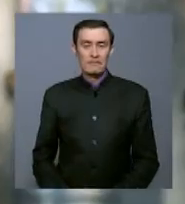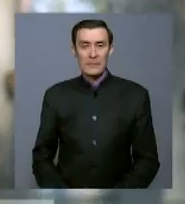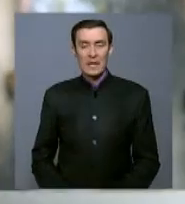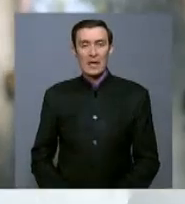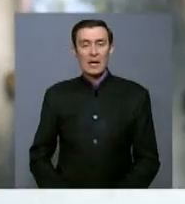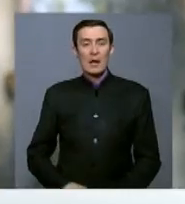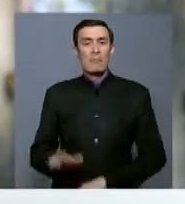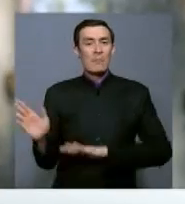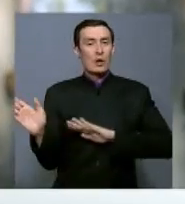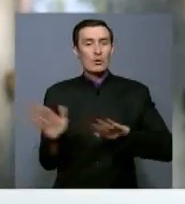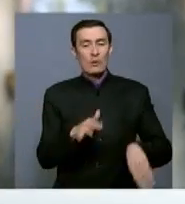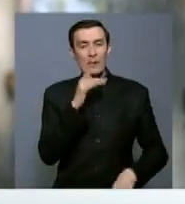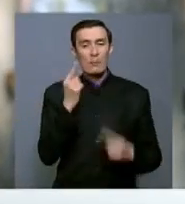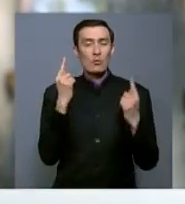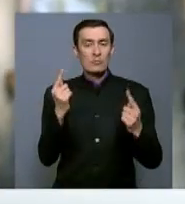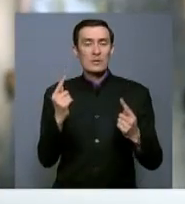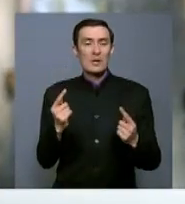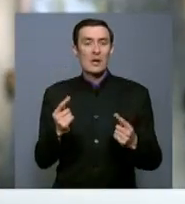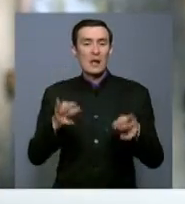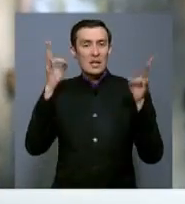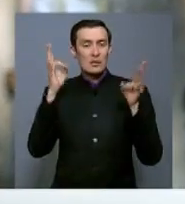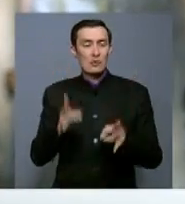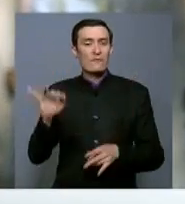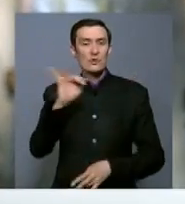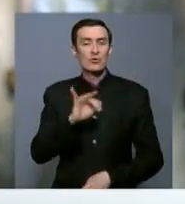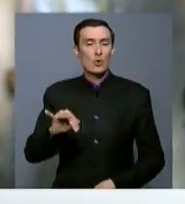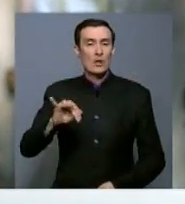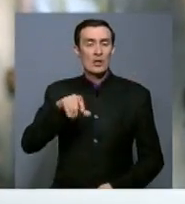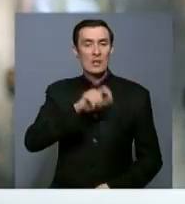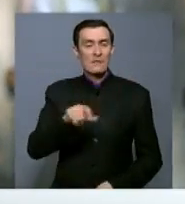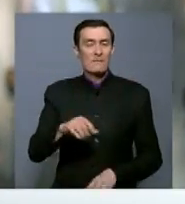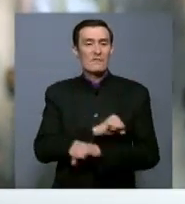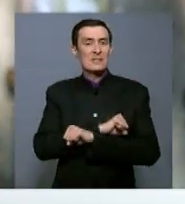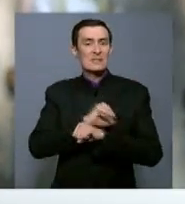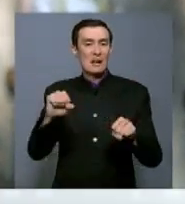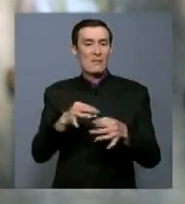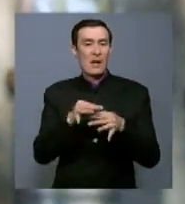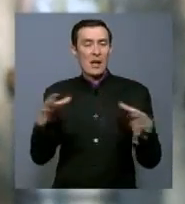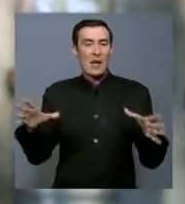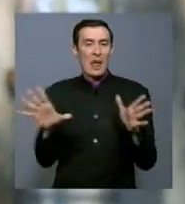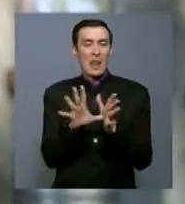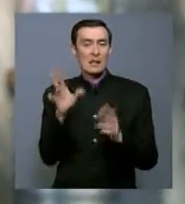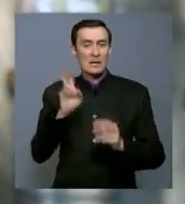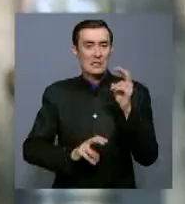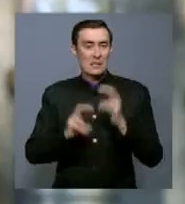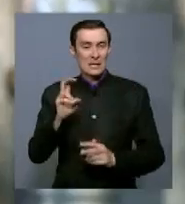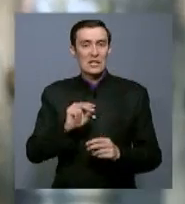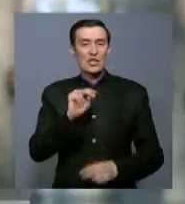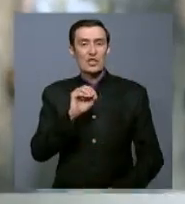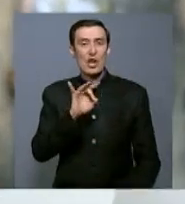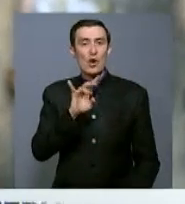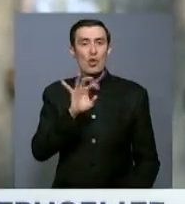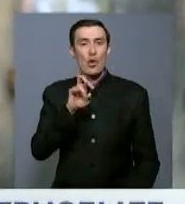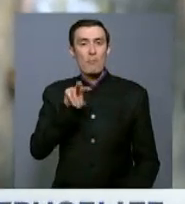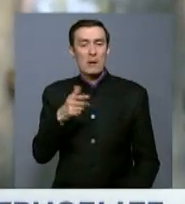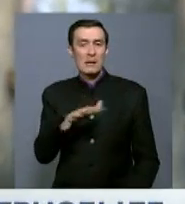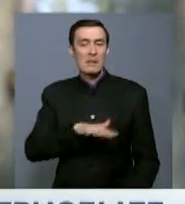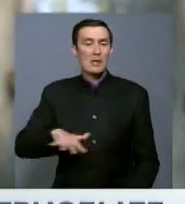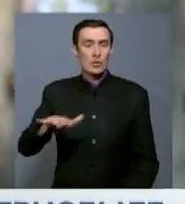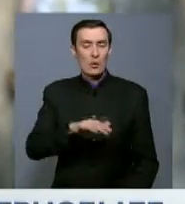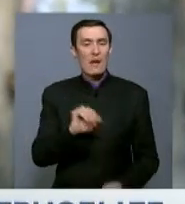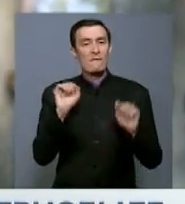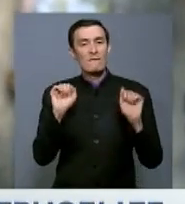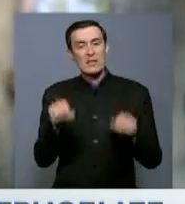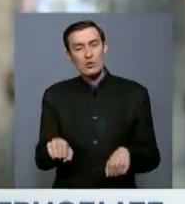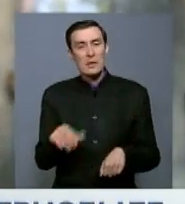31 год минул с момента одной из самых масштабных катастроф в истории человечества – взрыва на Чернобыльской атомной электростанции. Уже сегодня зону отчуждения рассматривают